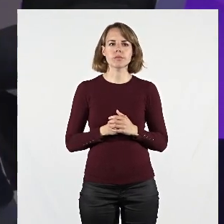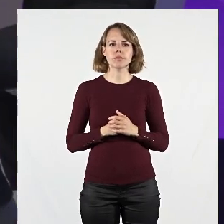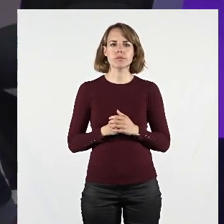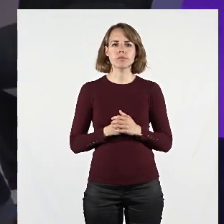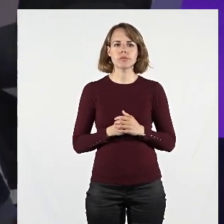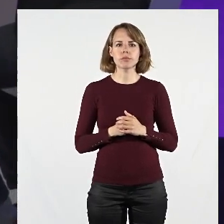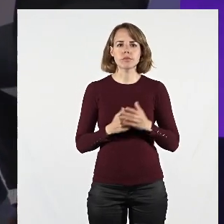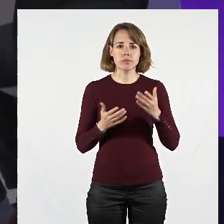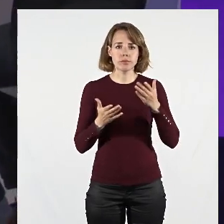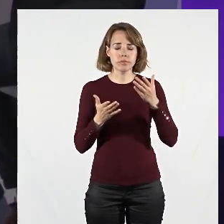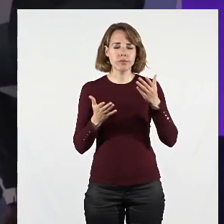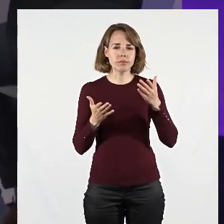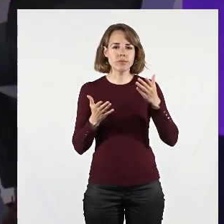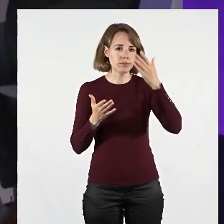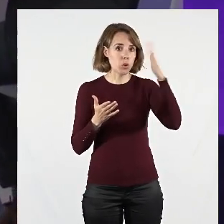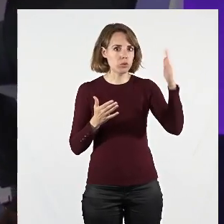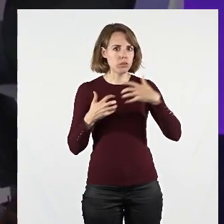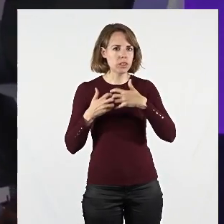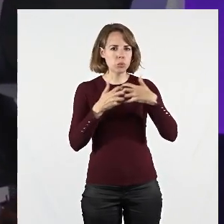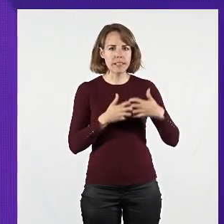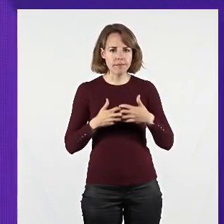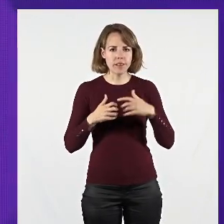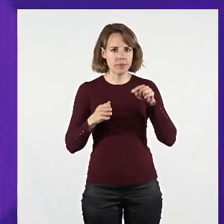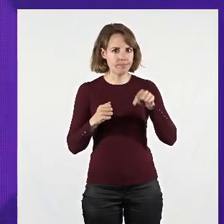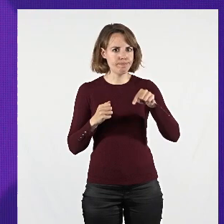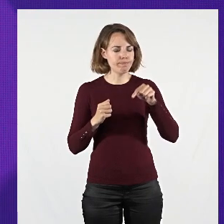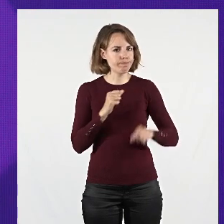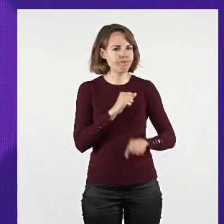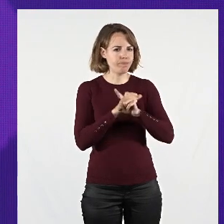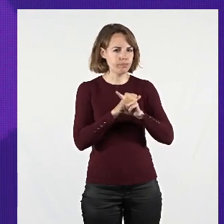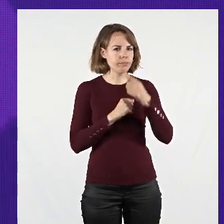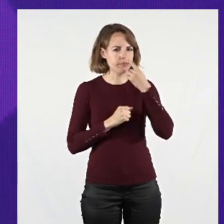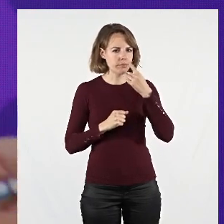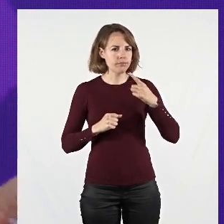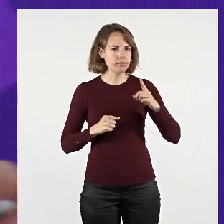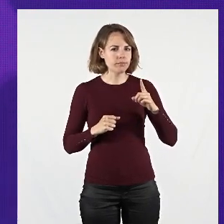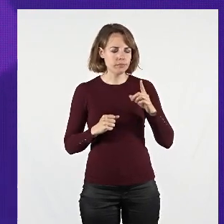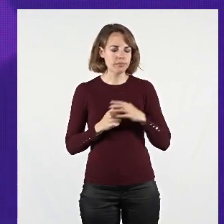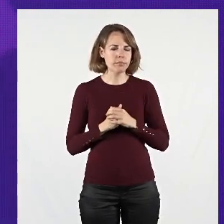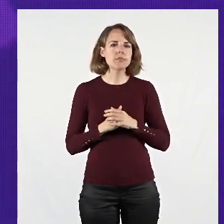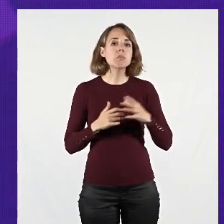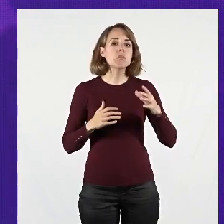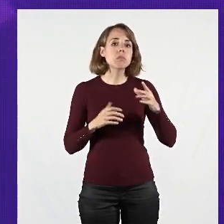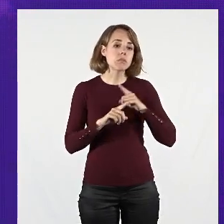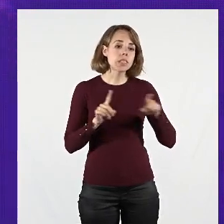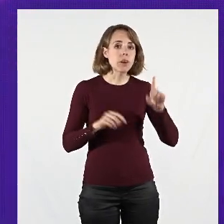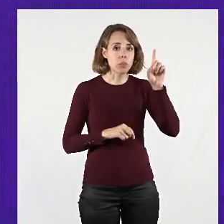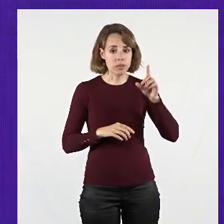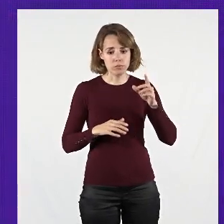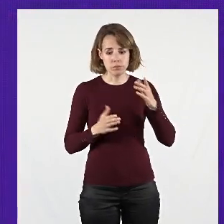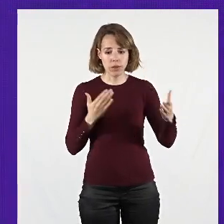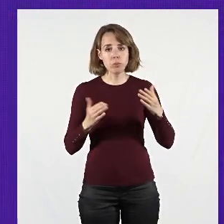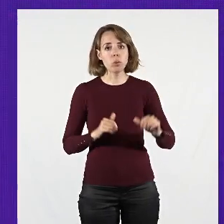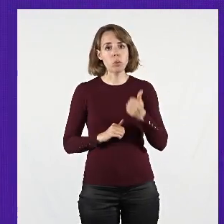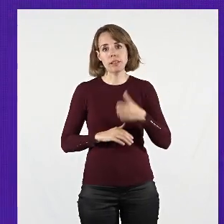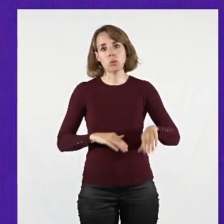entonnoir, puisqu'il y a un autre dispositif qui arrive derrière que je trouve très, très innovant et qui peut être différencié, mais qui peut être complémentaire aussi du premier. C'est le dispositif